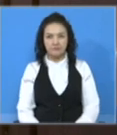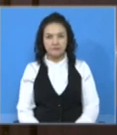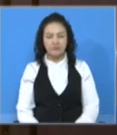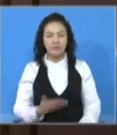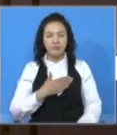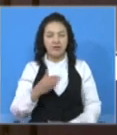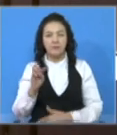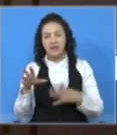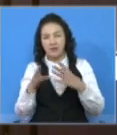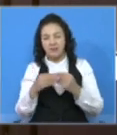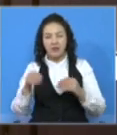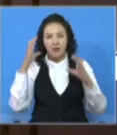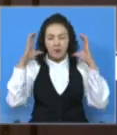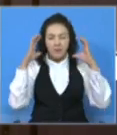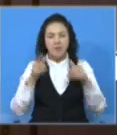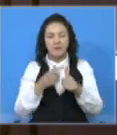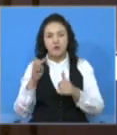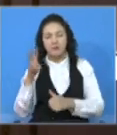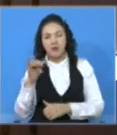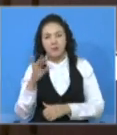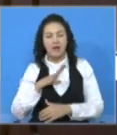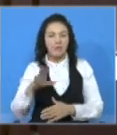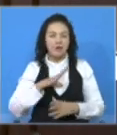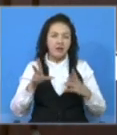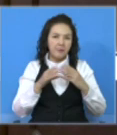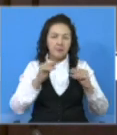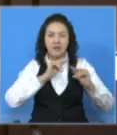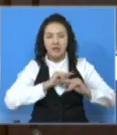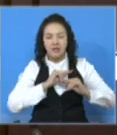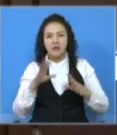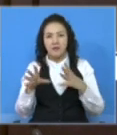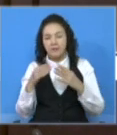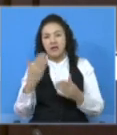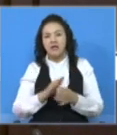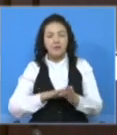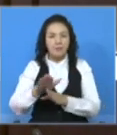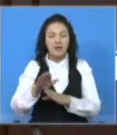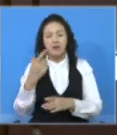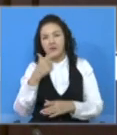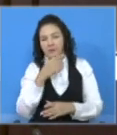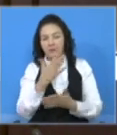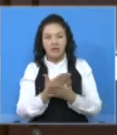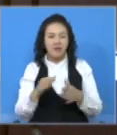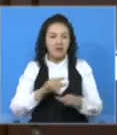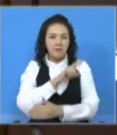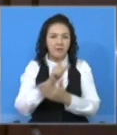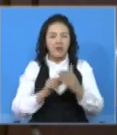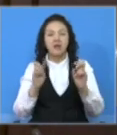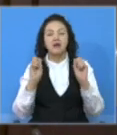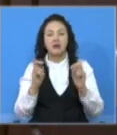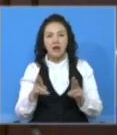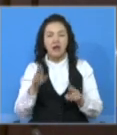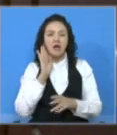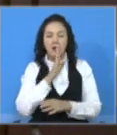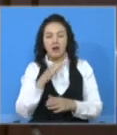Мы с Максимом еще в университете имени Кудайбергена Жубанова были коллегами, работали вместе, исполнял в свое время такие его произведения, как